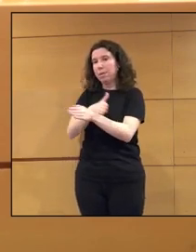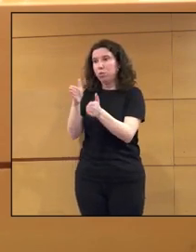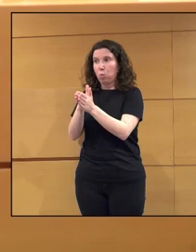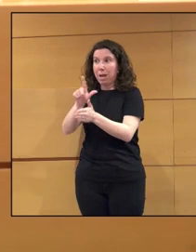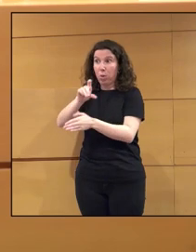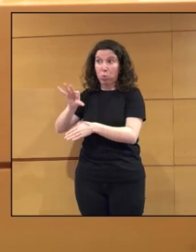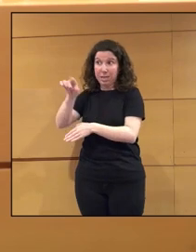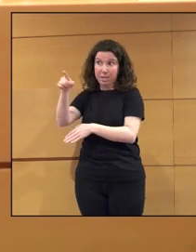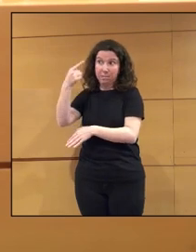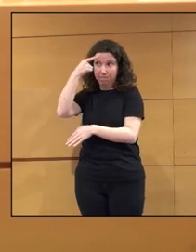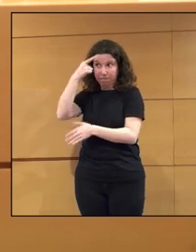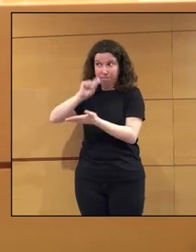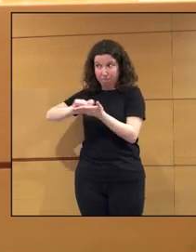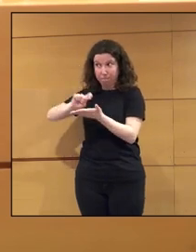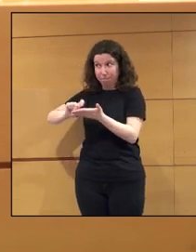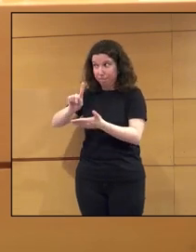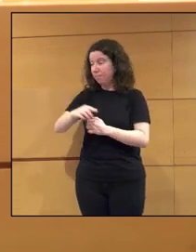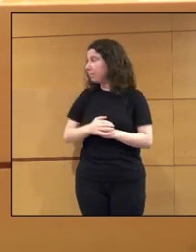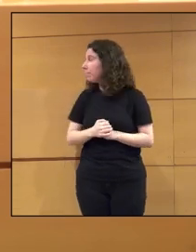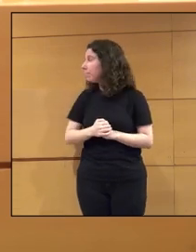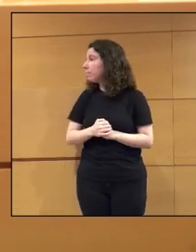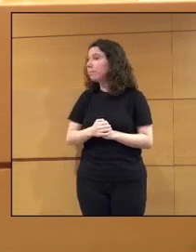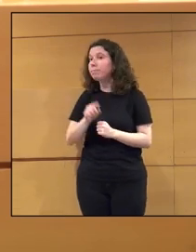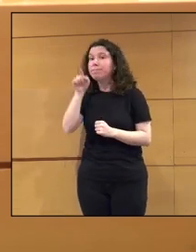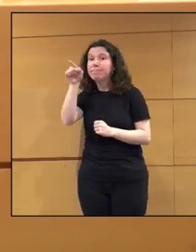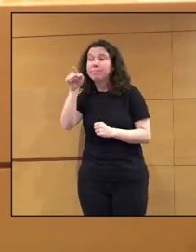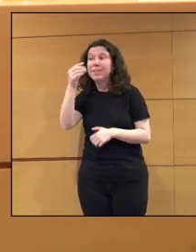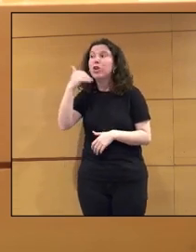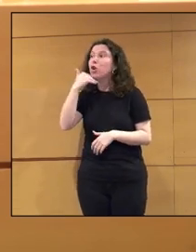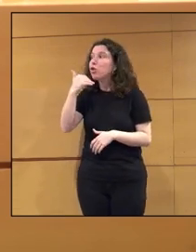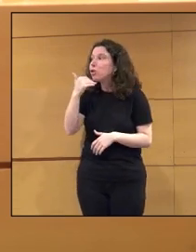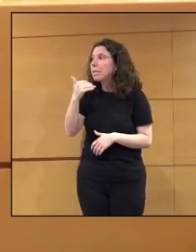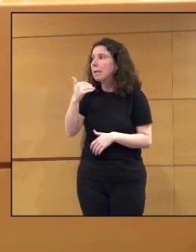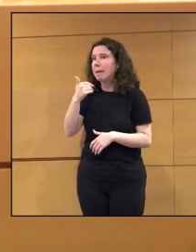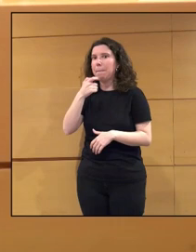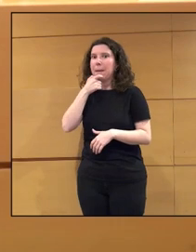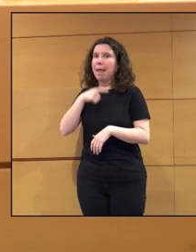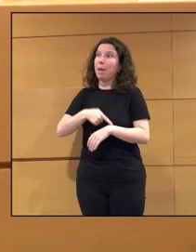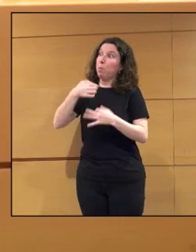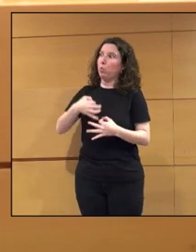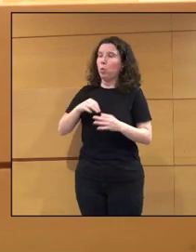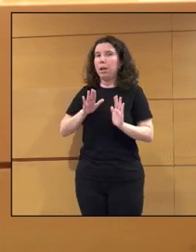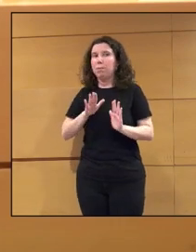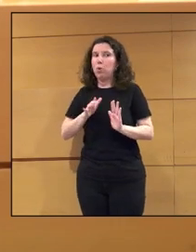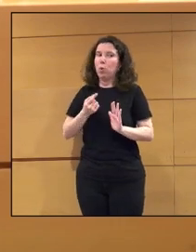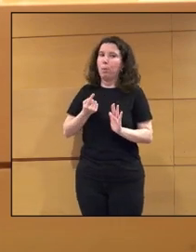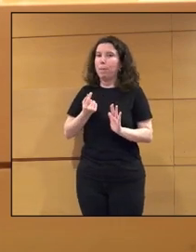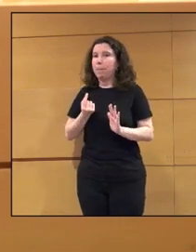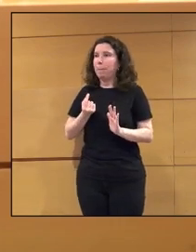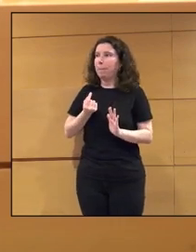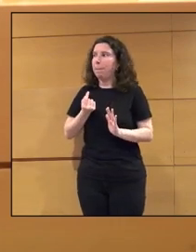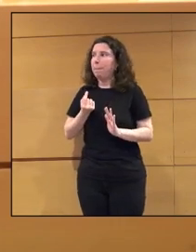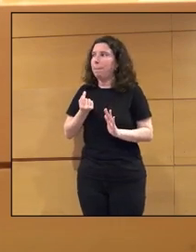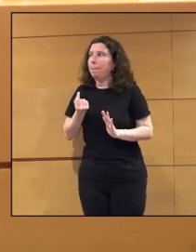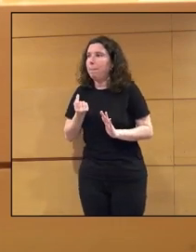bé. Molt bé, fem aquestes, ja sé que m'agrada acabar l'hora, però uns minutets, una pregunta i les conclusions